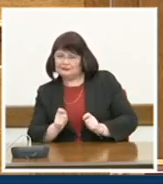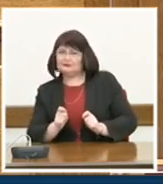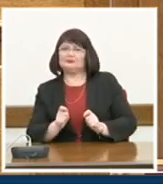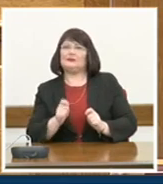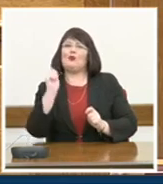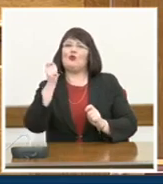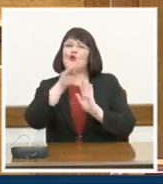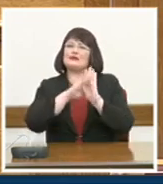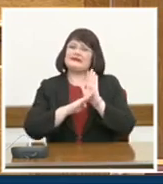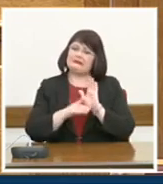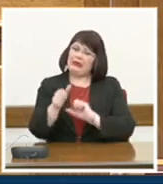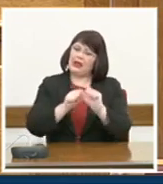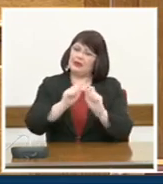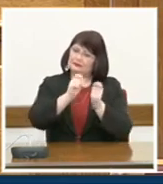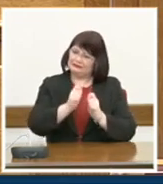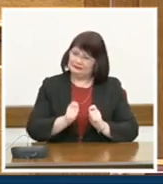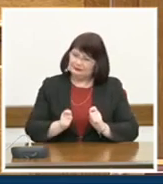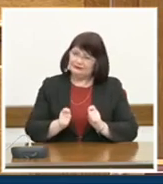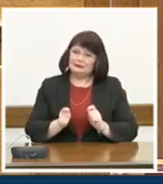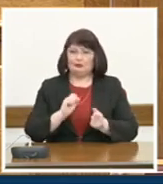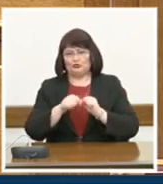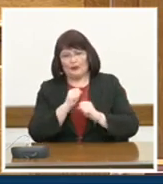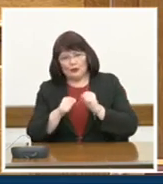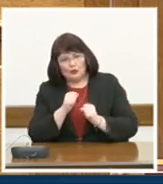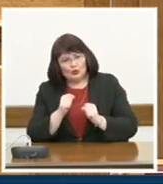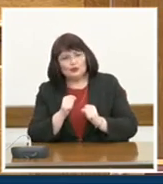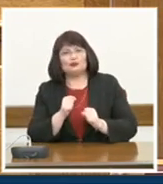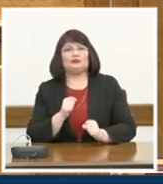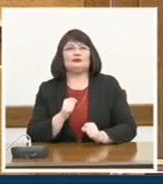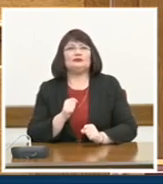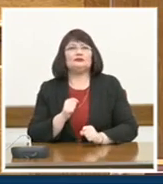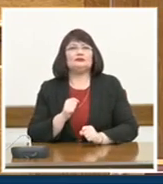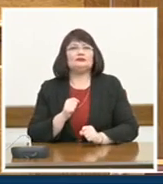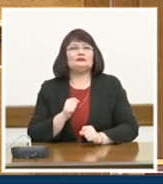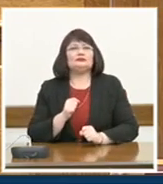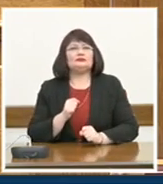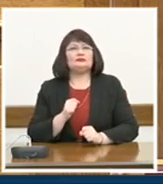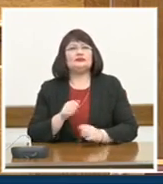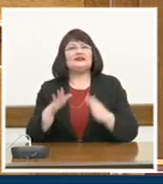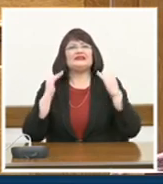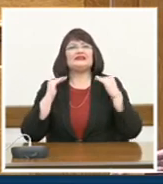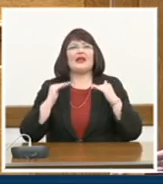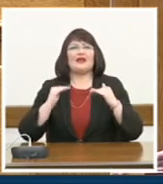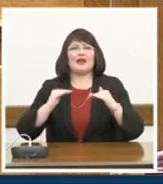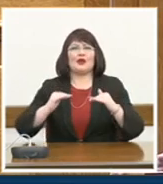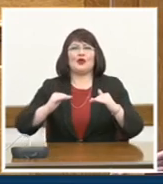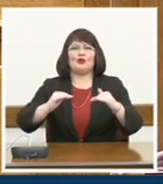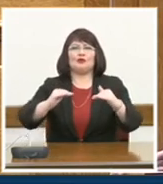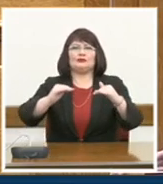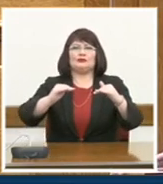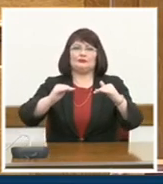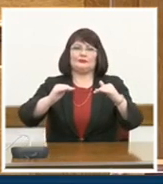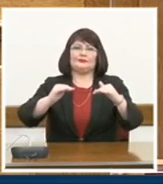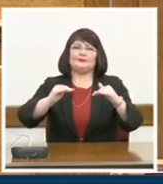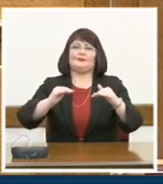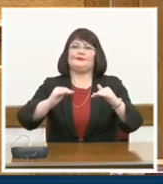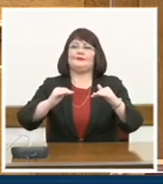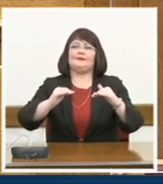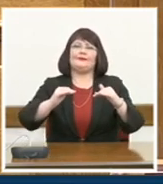συστήματος, προκειμένου να εξασφαλίσει από τα πάνω τη σταθερότητά του, να μην απειληθεί από τις κρίσεις